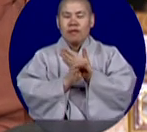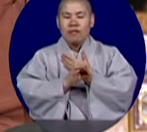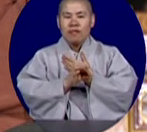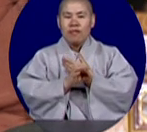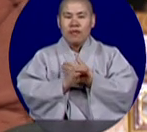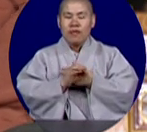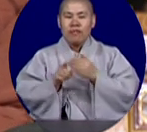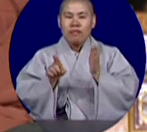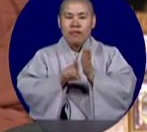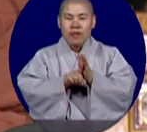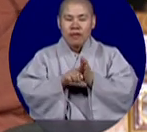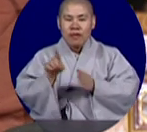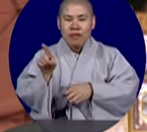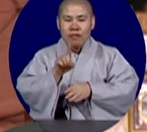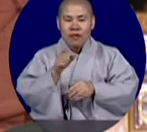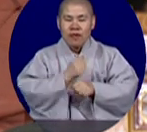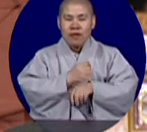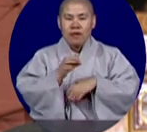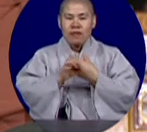기신론에서는